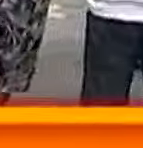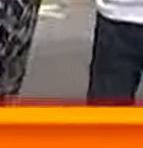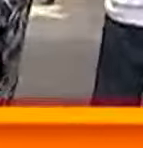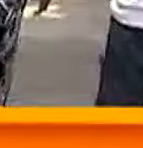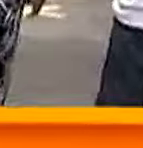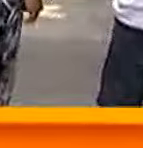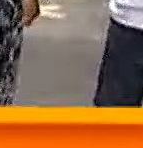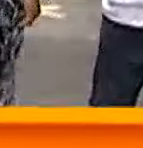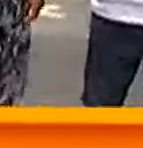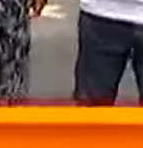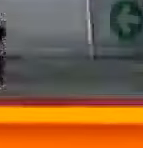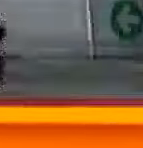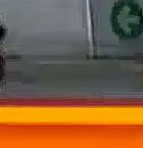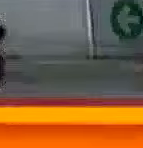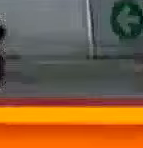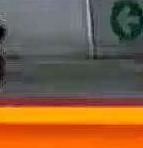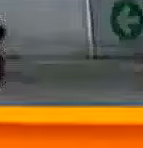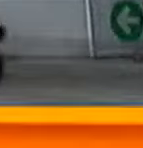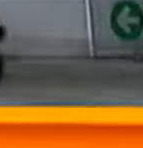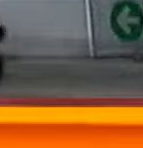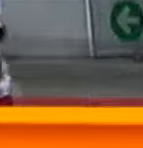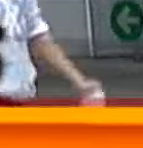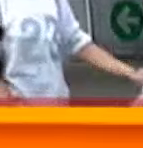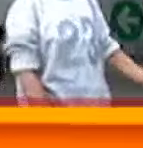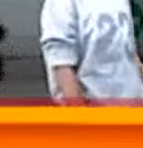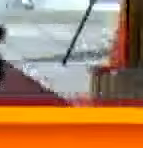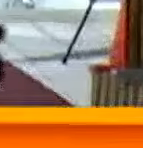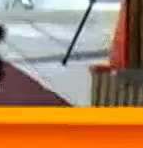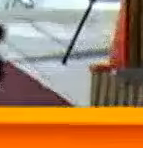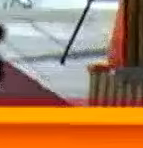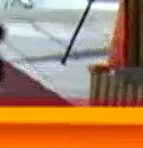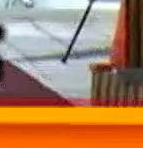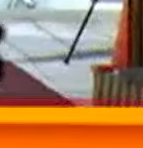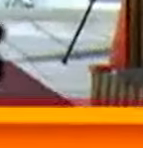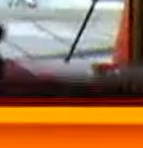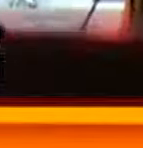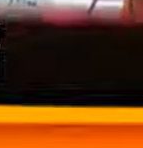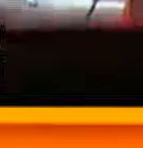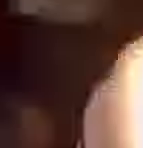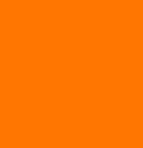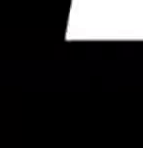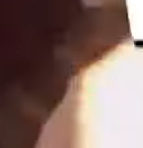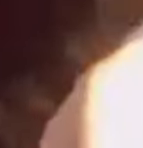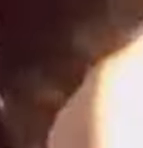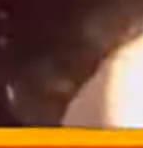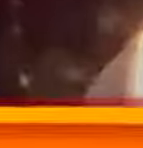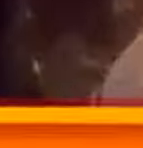Habang ang Pilipinas kabilang sa mga bansang may pinakamaraming kaso ng tuberculosis.